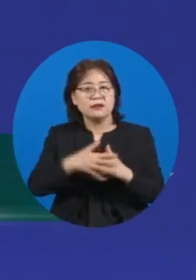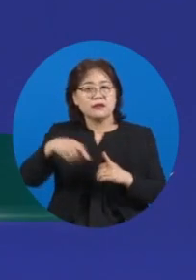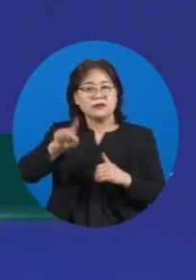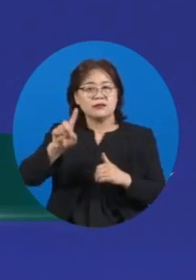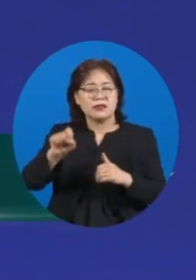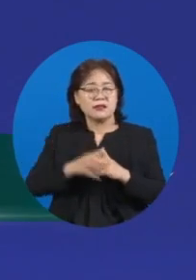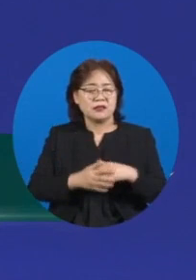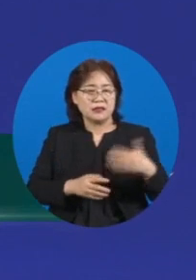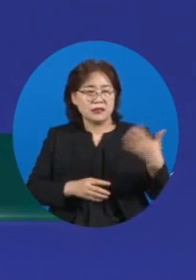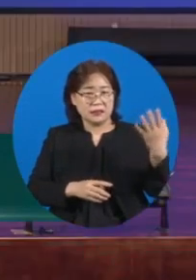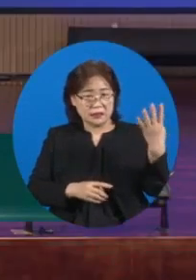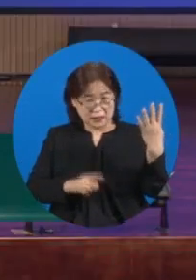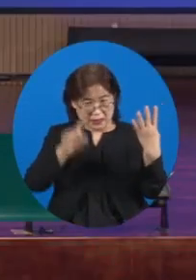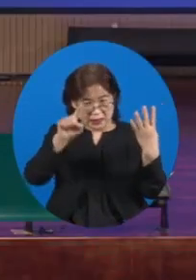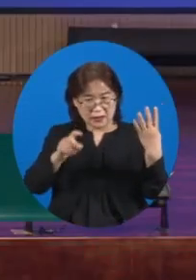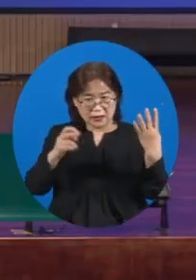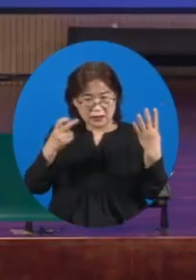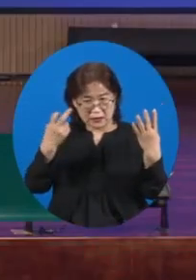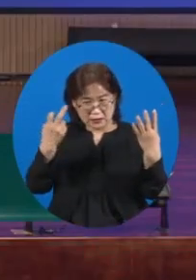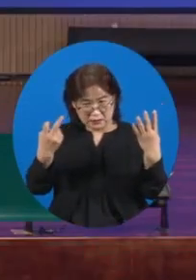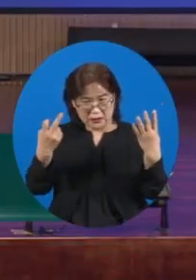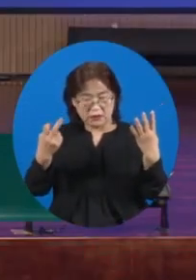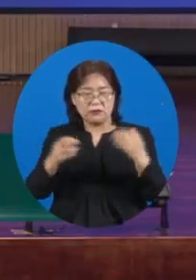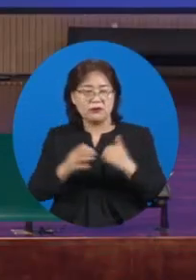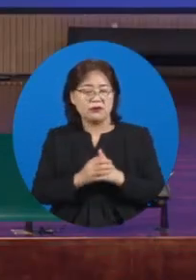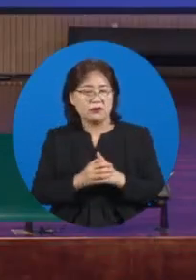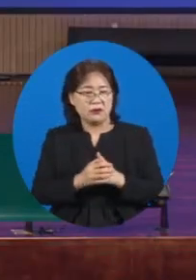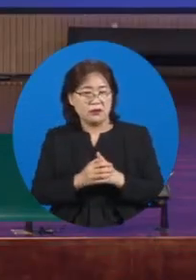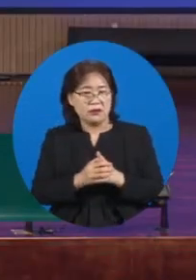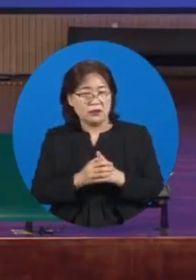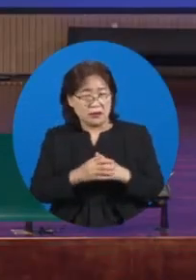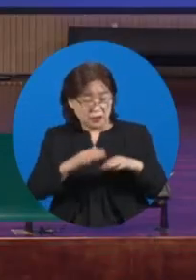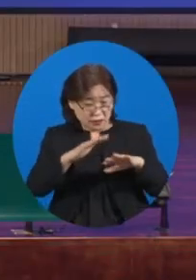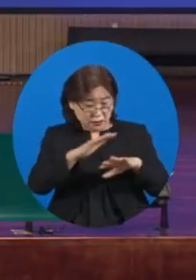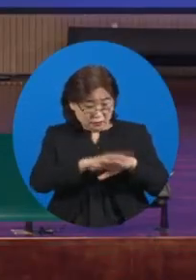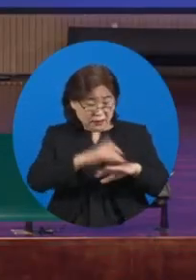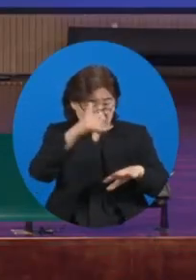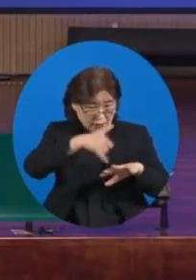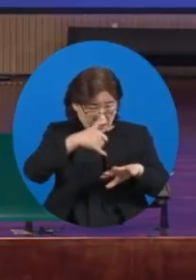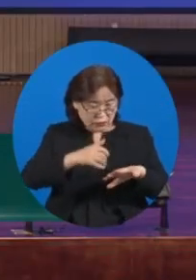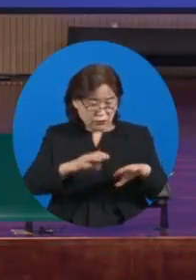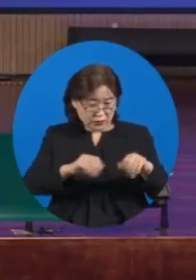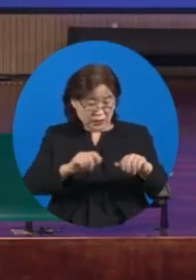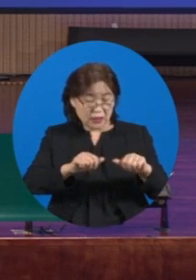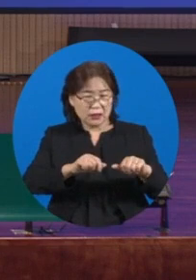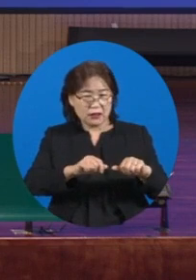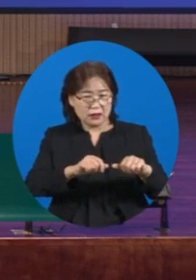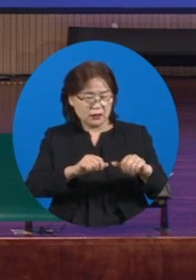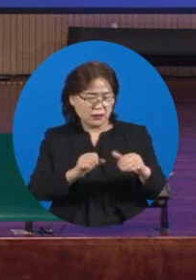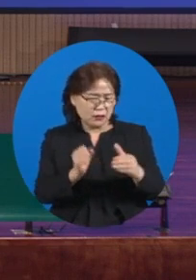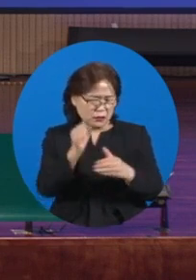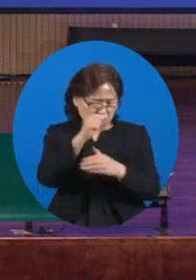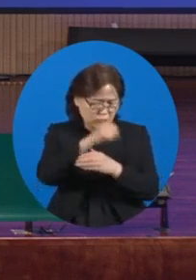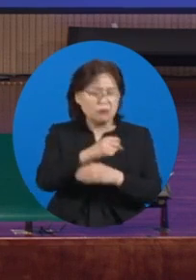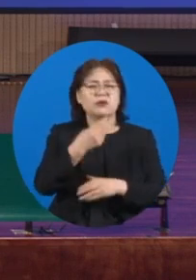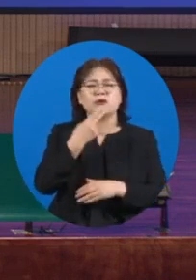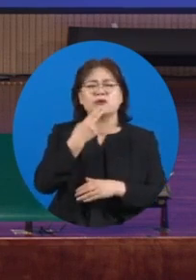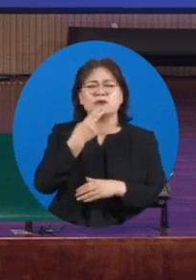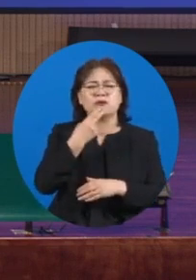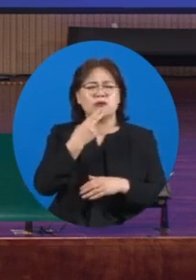12절에 말씀을 있겠습니다 다같이 초 내가 바칠 갈아도 땅이 다시는 그 효력을 네게 주지 아니할